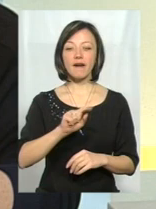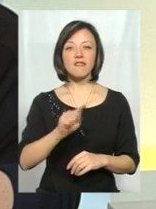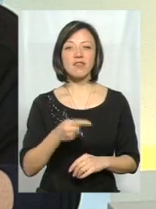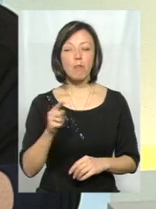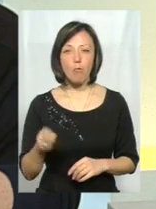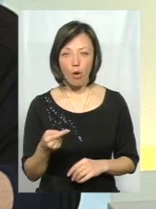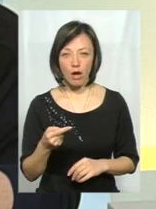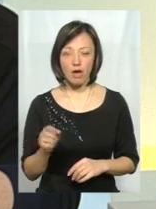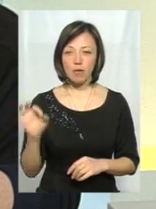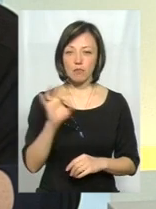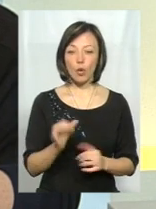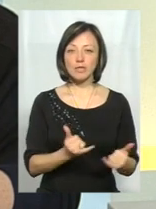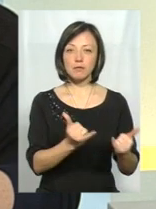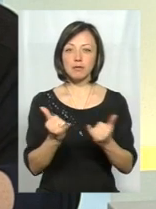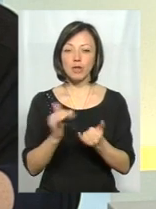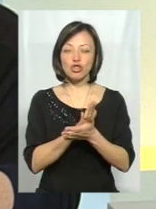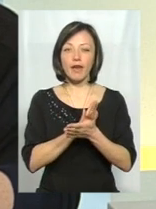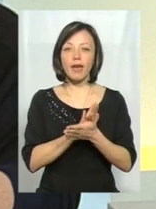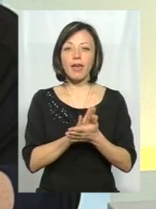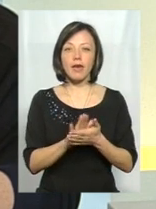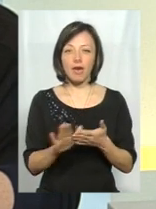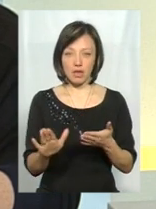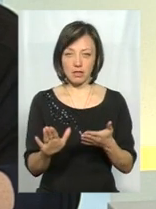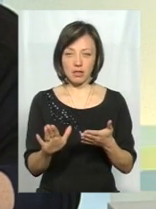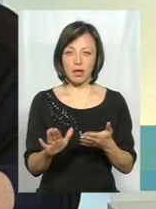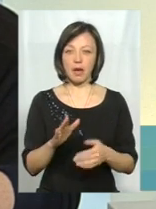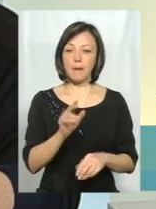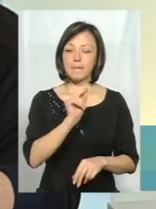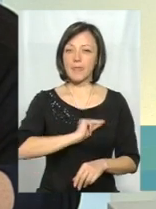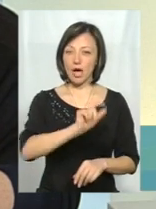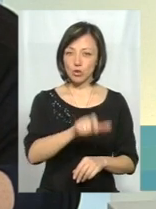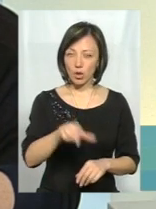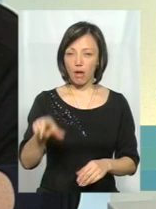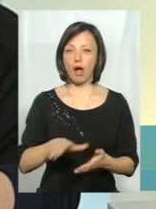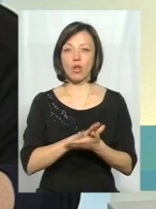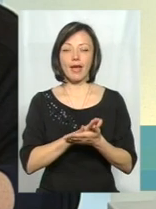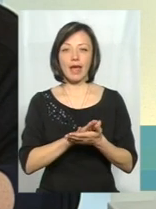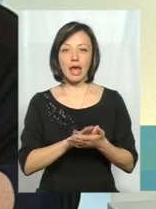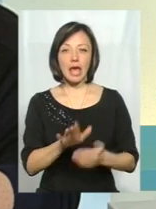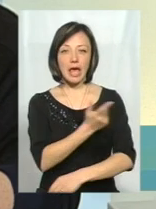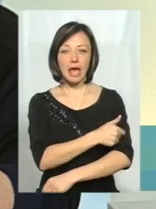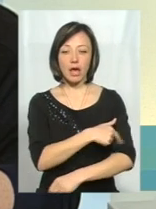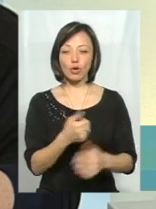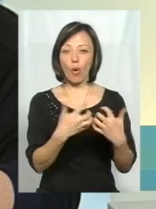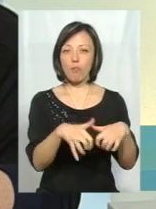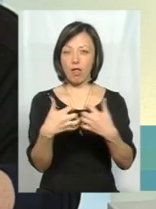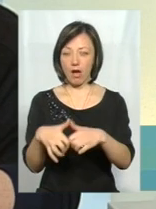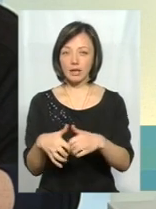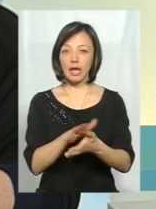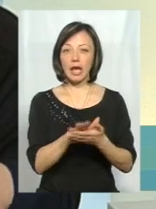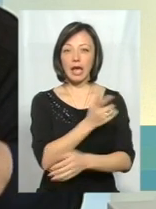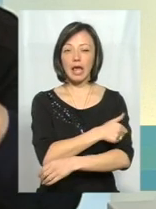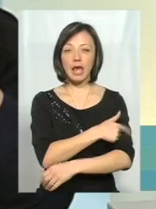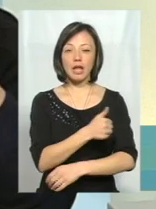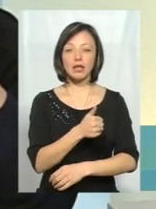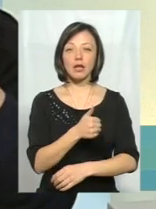щодо забезпечення гігієни. Гігієни персоналу, гігієни до обладнання,